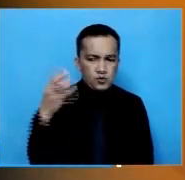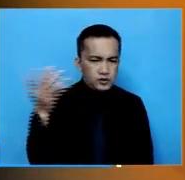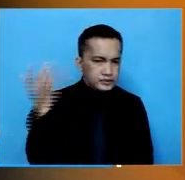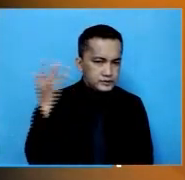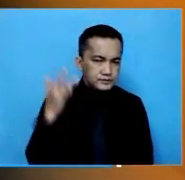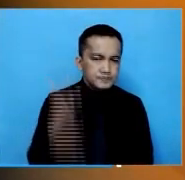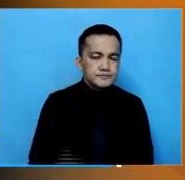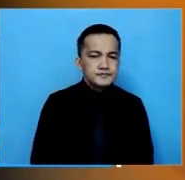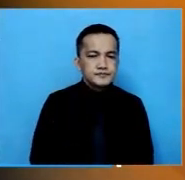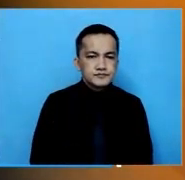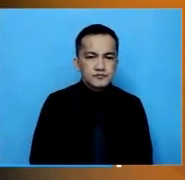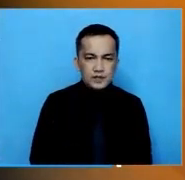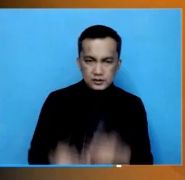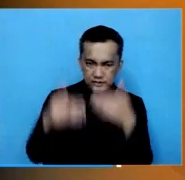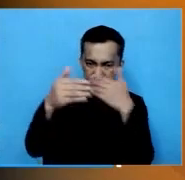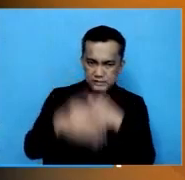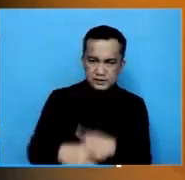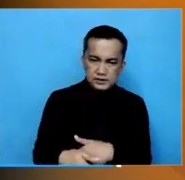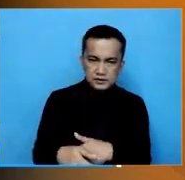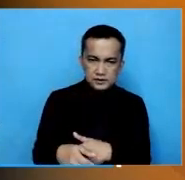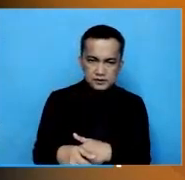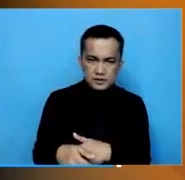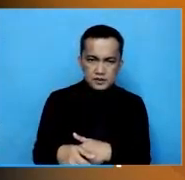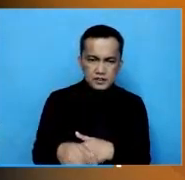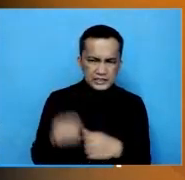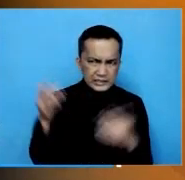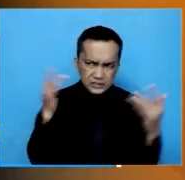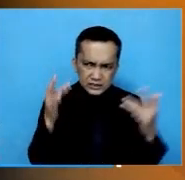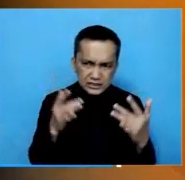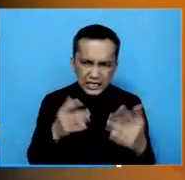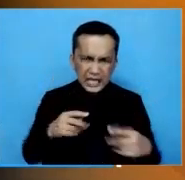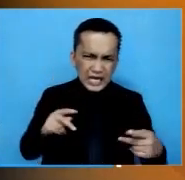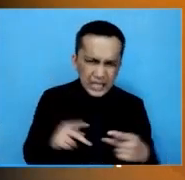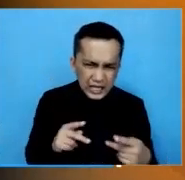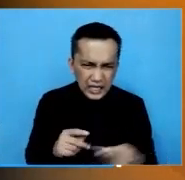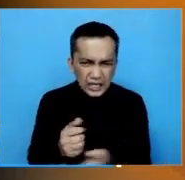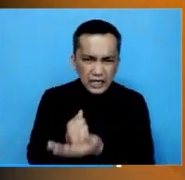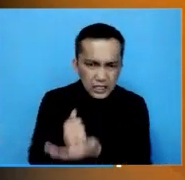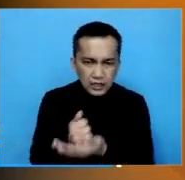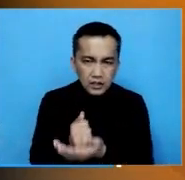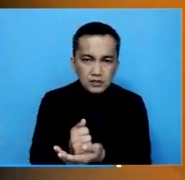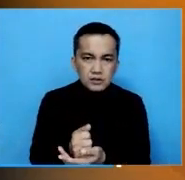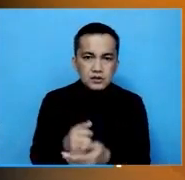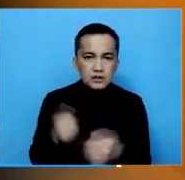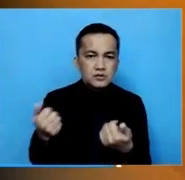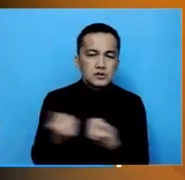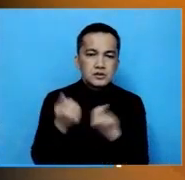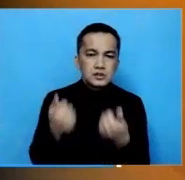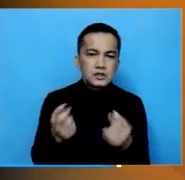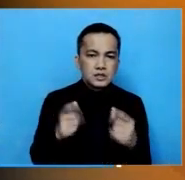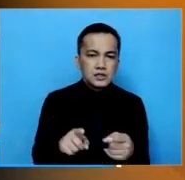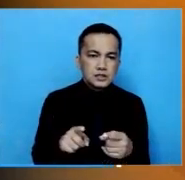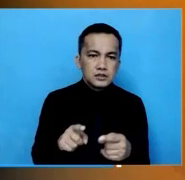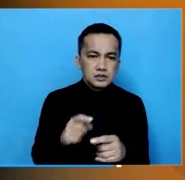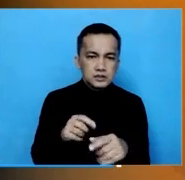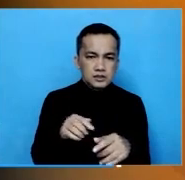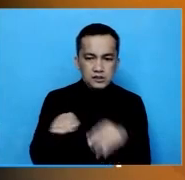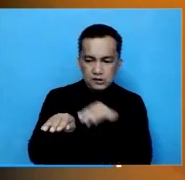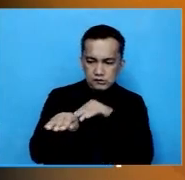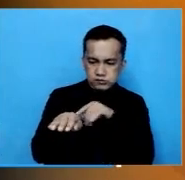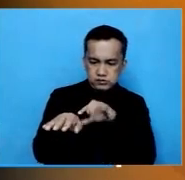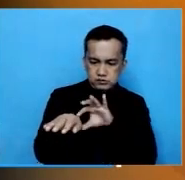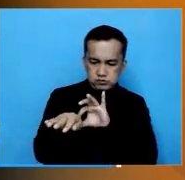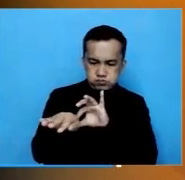Sa gitna ng dilim, dinig ang mga aray at sigaw ng saklolo matapos ang disgrasyang dala ng isang trailer truck sa